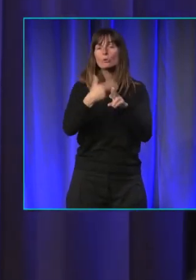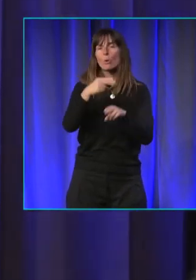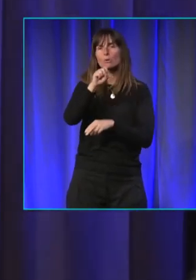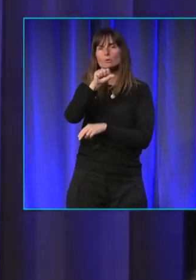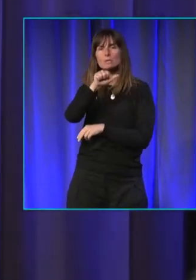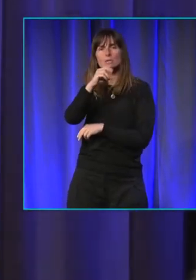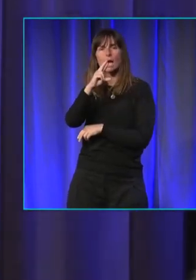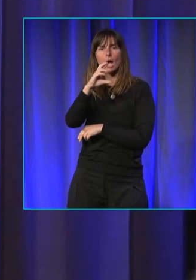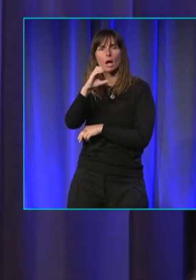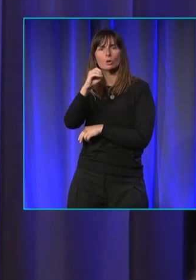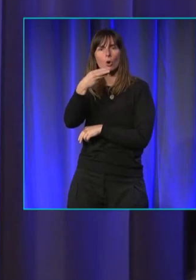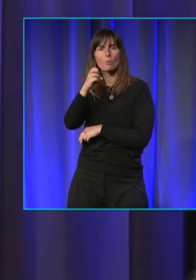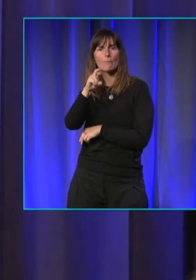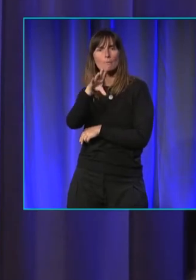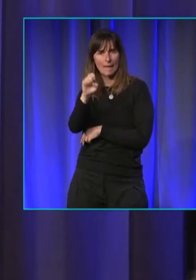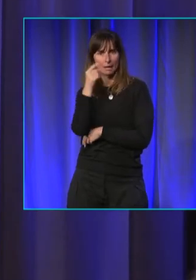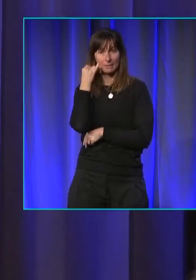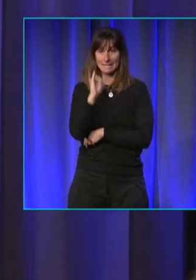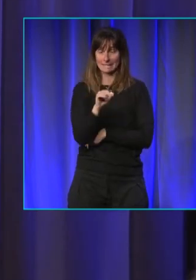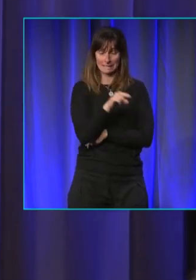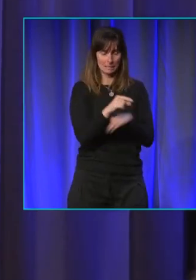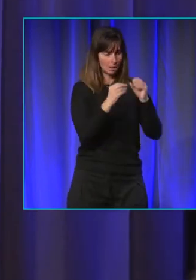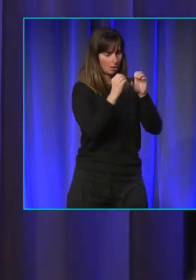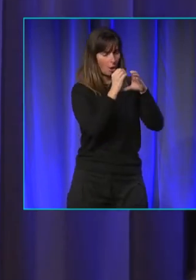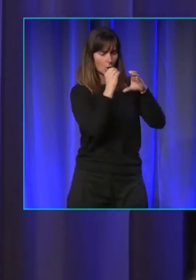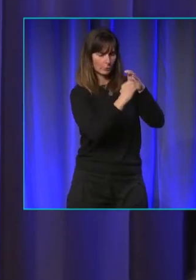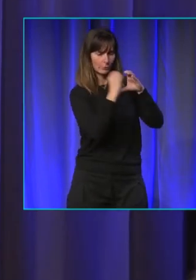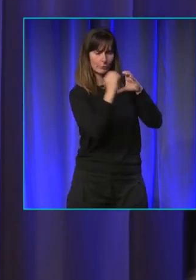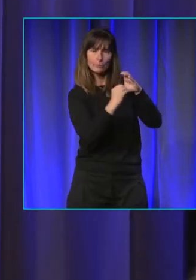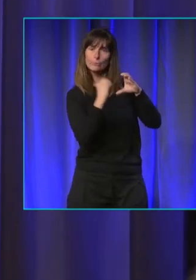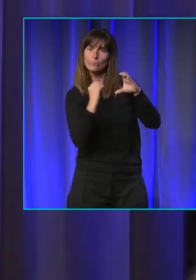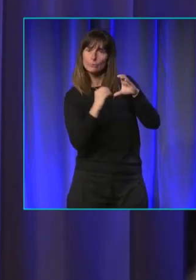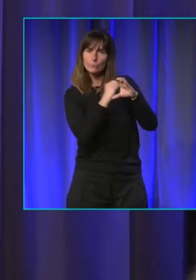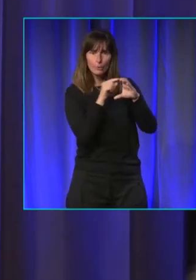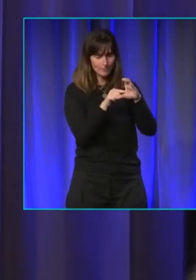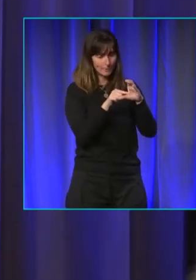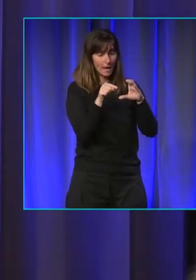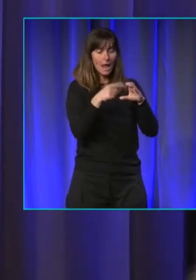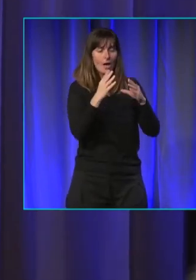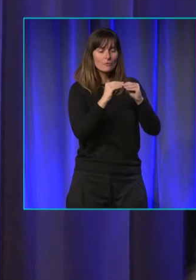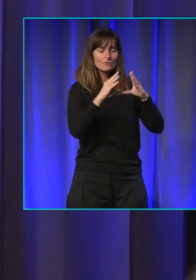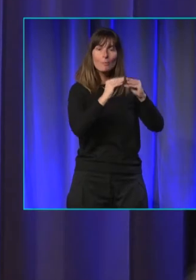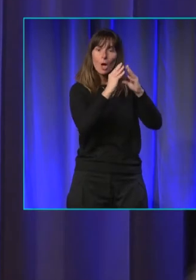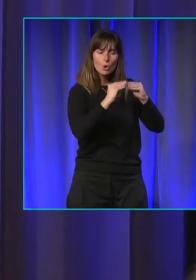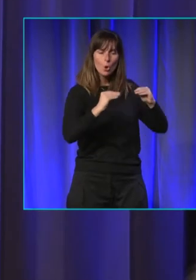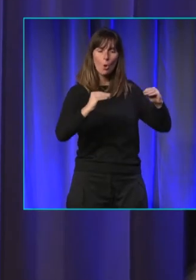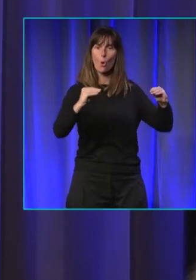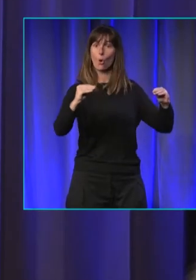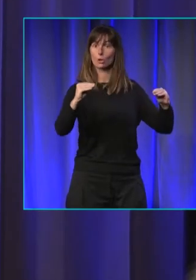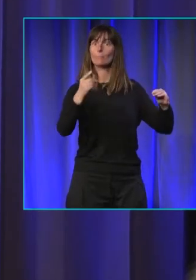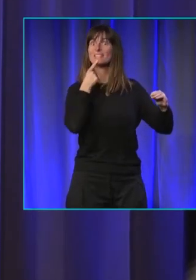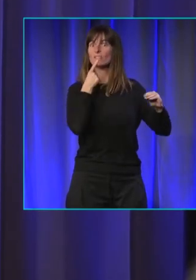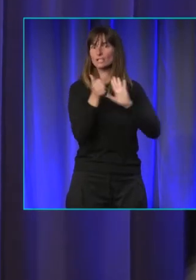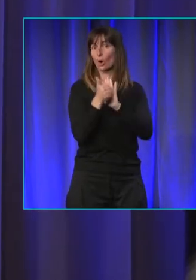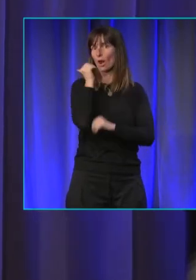sont en série, la fibre va être longue, donc elle sera rapide. Maintenant, si les